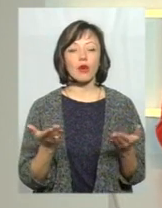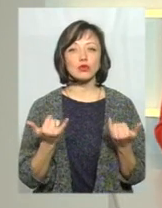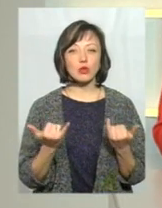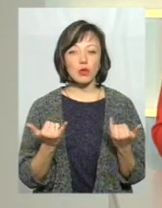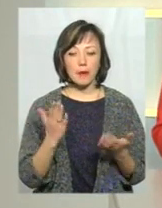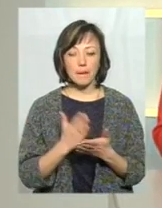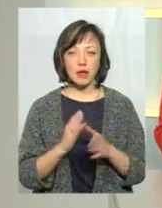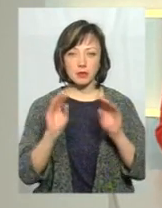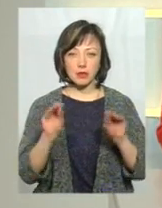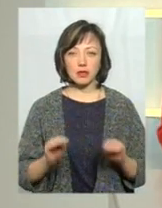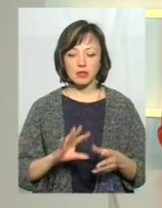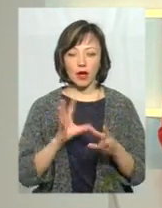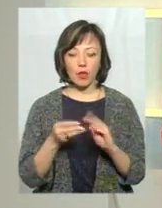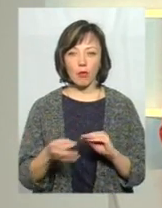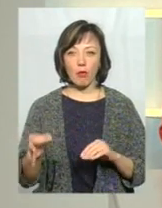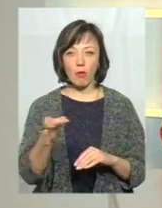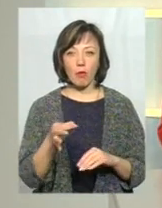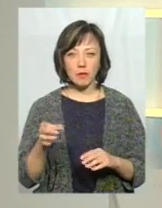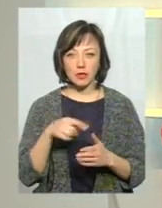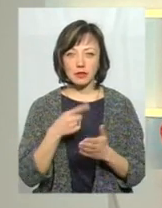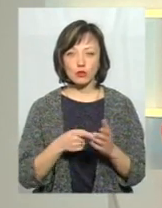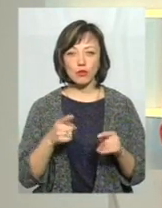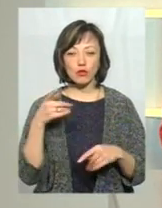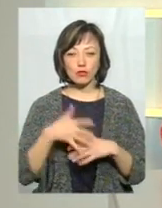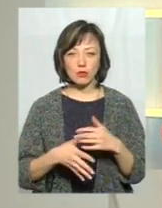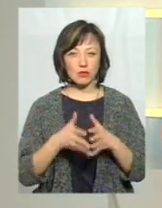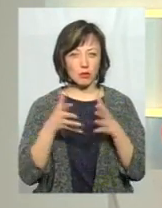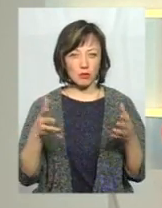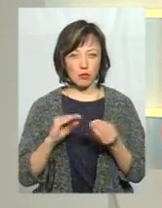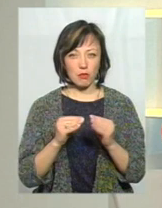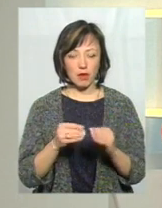маємо статистику загалом по області, щоб розуміти масштаби проблем?